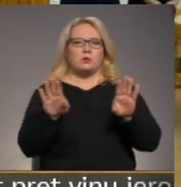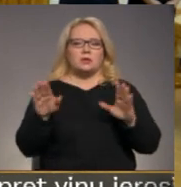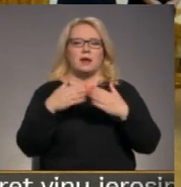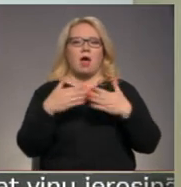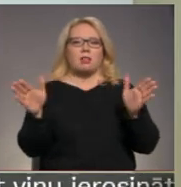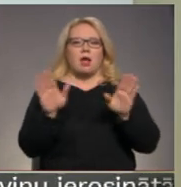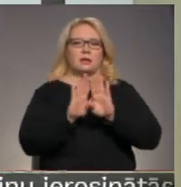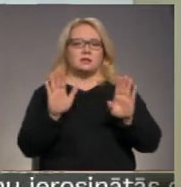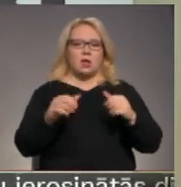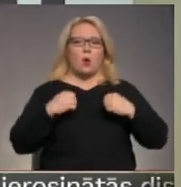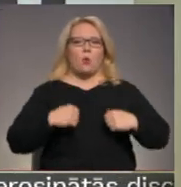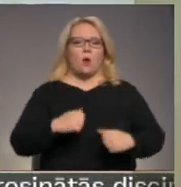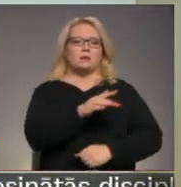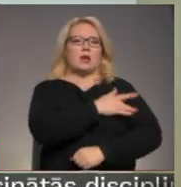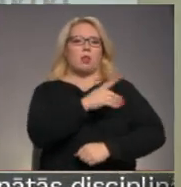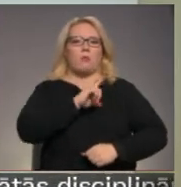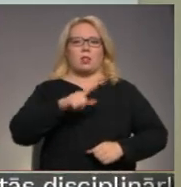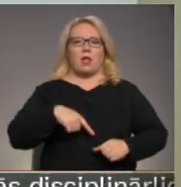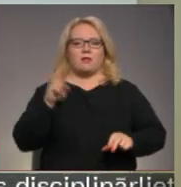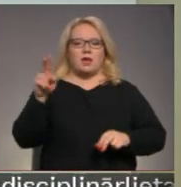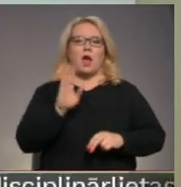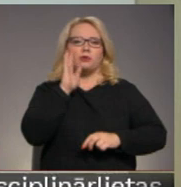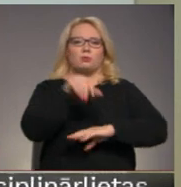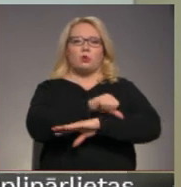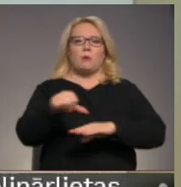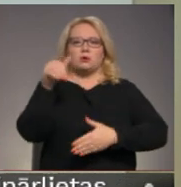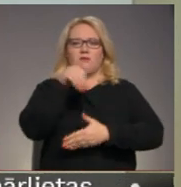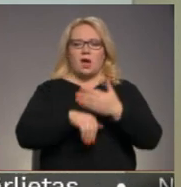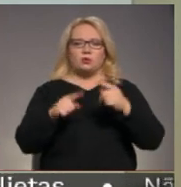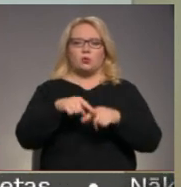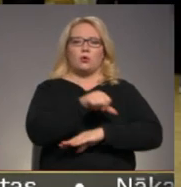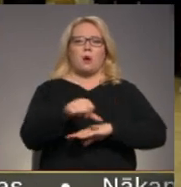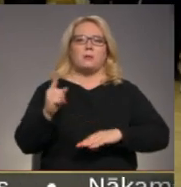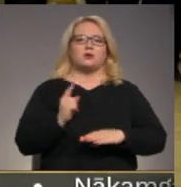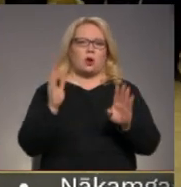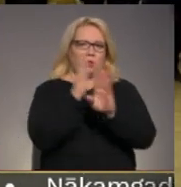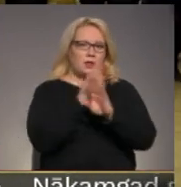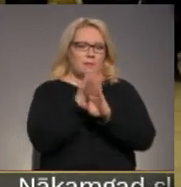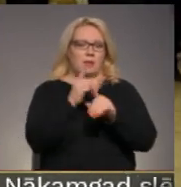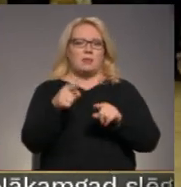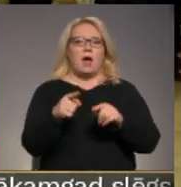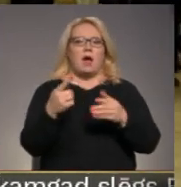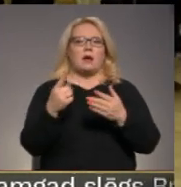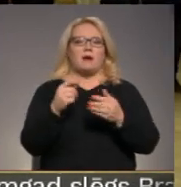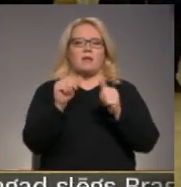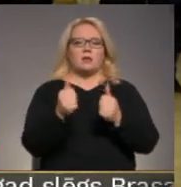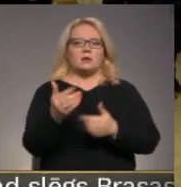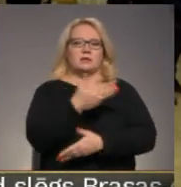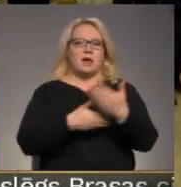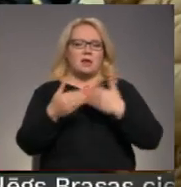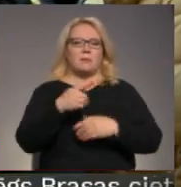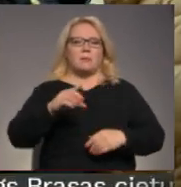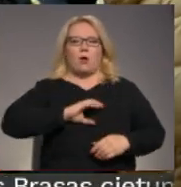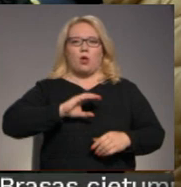unikāla izstāde – gods kalpot Latvijai austrumu robežas vēsture robežsargu likteņi. Tā tapa sadarbībā ar valsts robežsardzes koledžu,